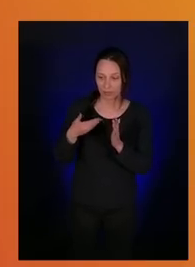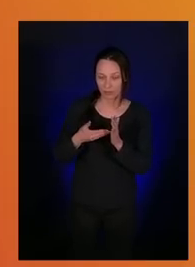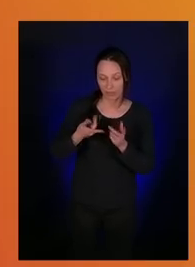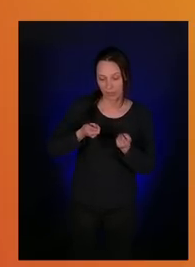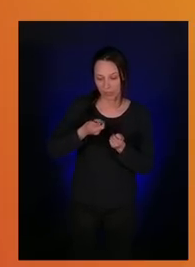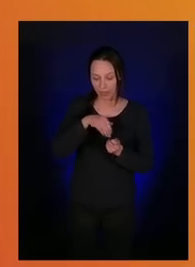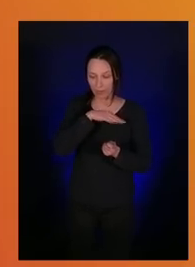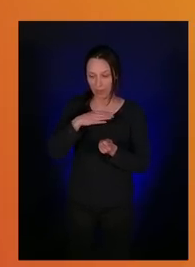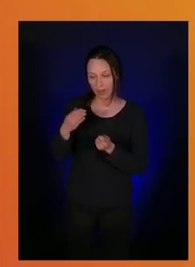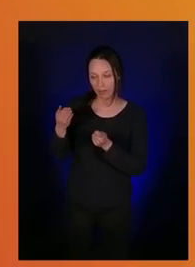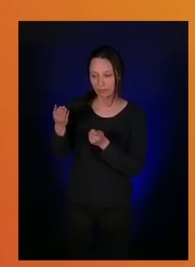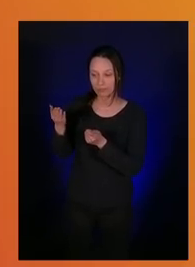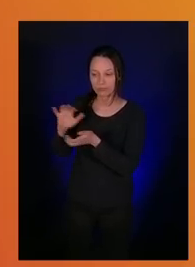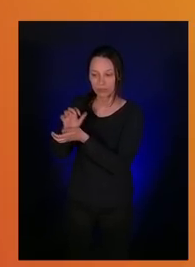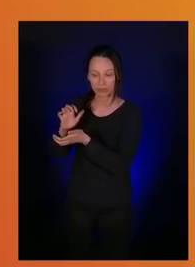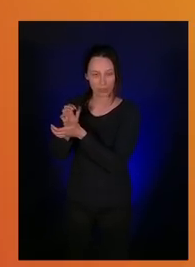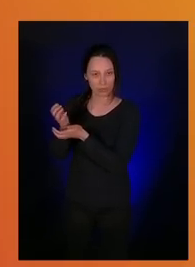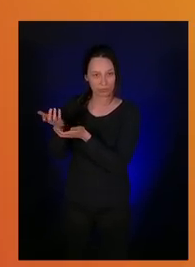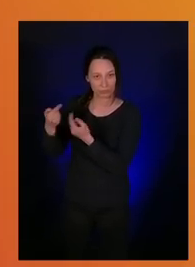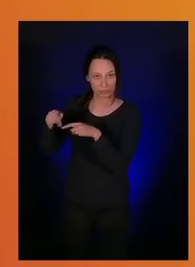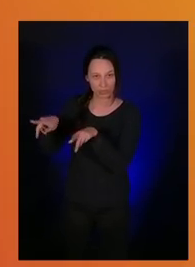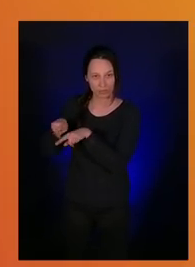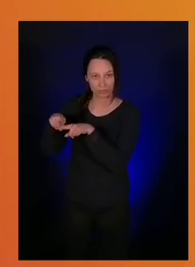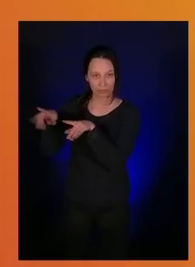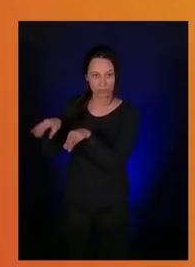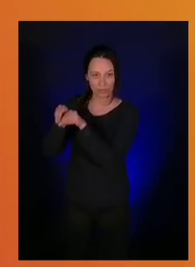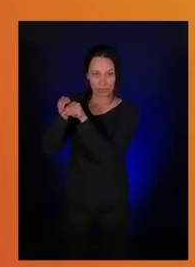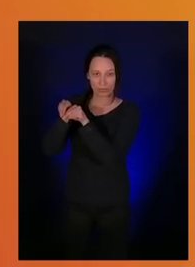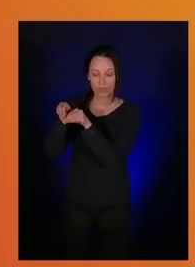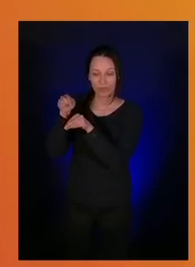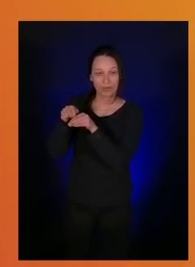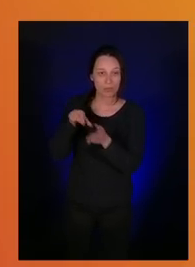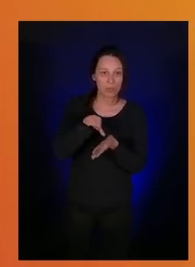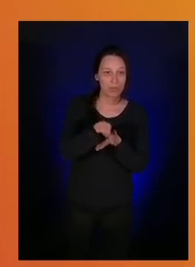exécutive confédérale et dont le financement est assuré par une quote-part de la cotisation.